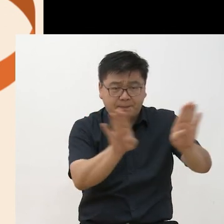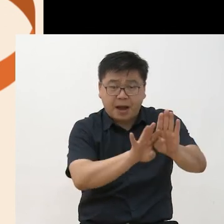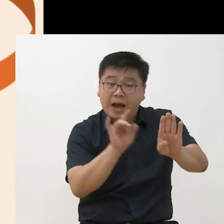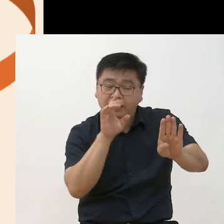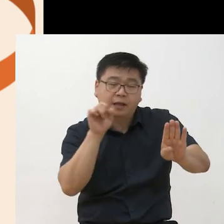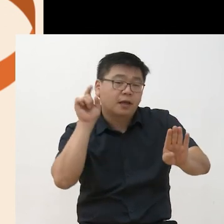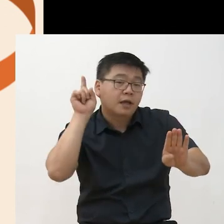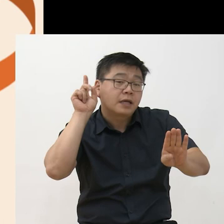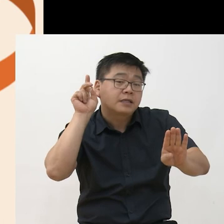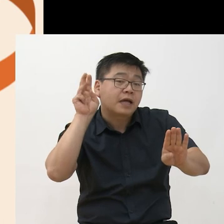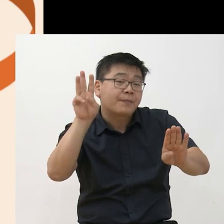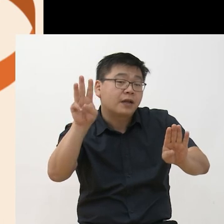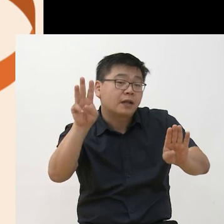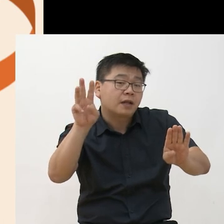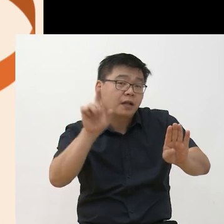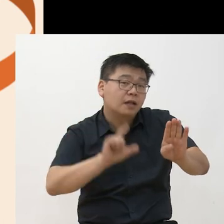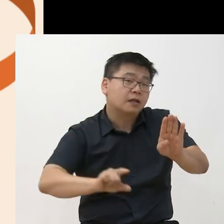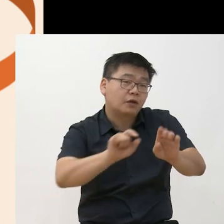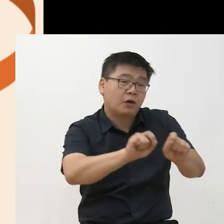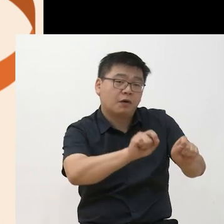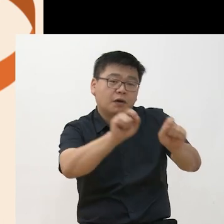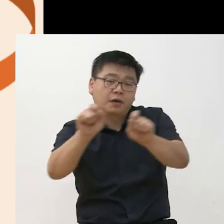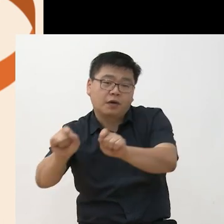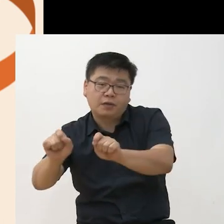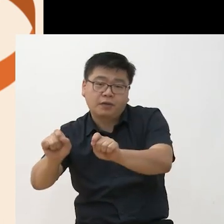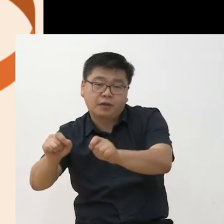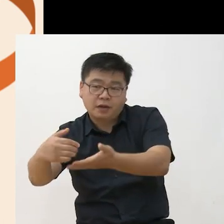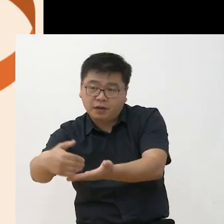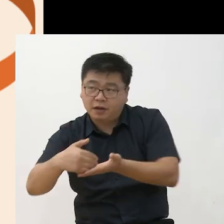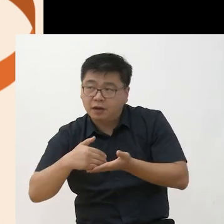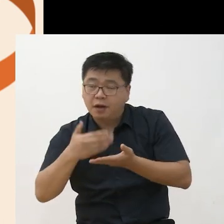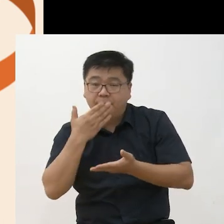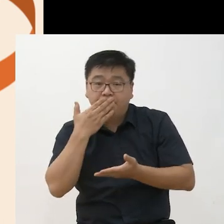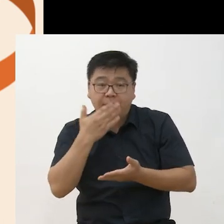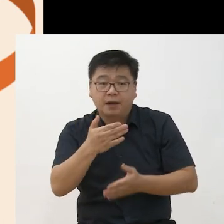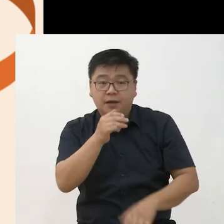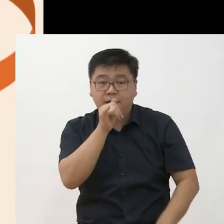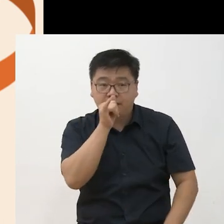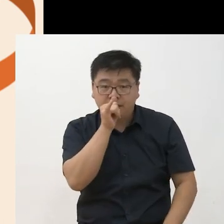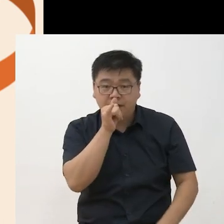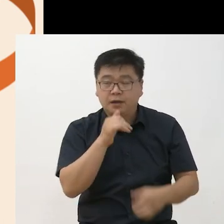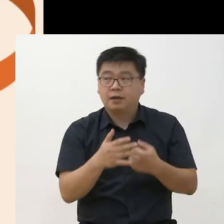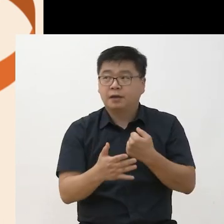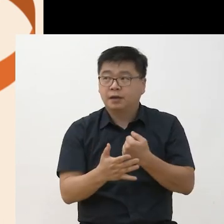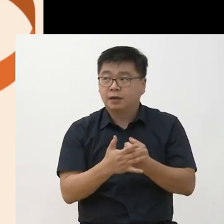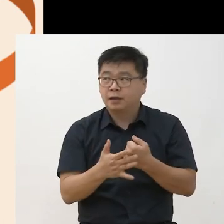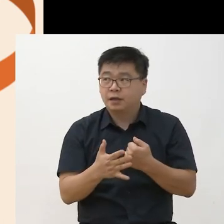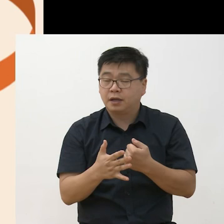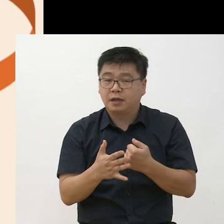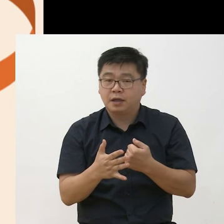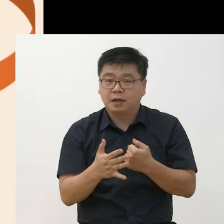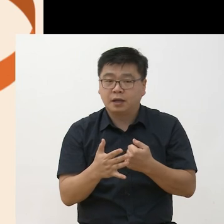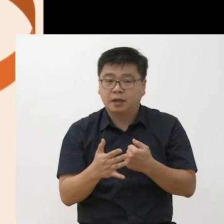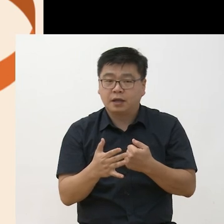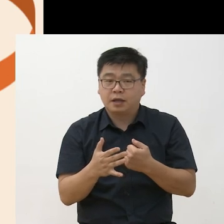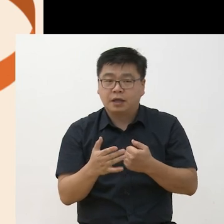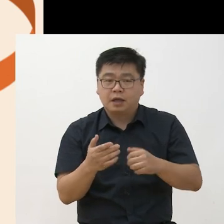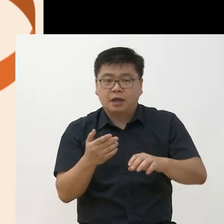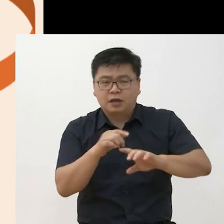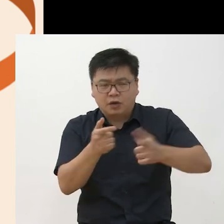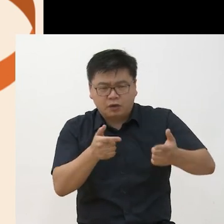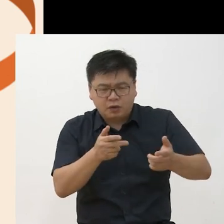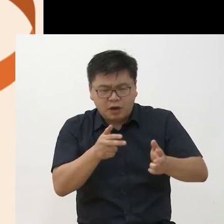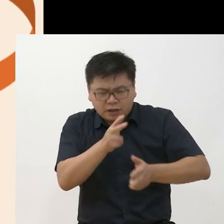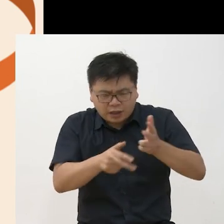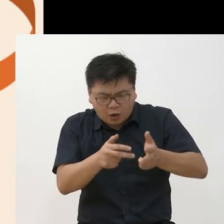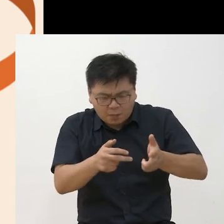3일 연장해서 마감을 하도록 했습니다. 그렇기 때문에 다른 많은 사업의 마감이